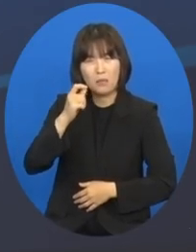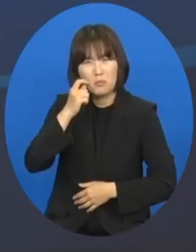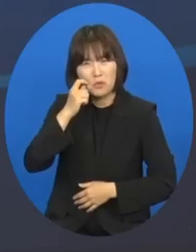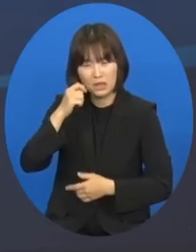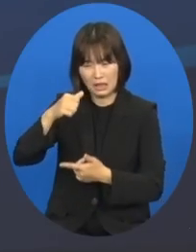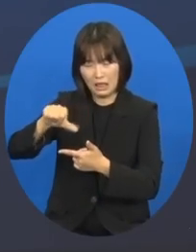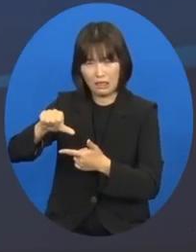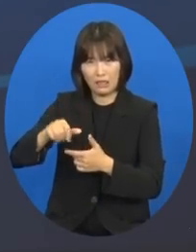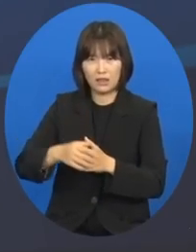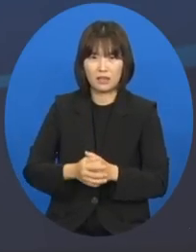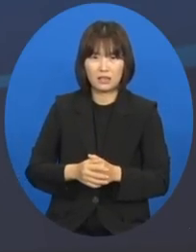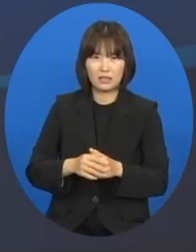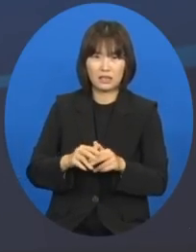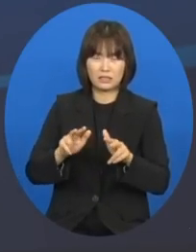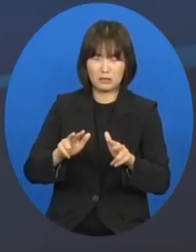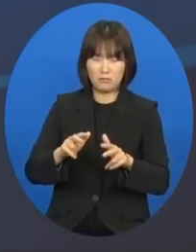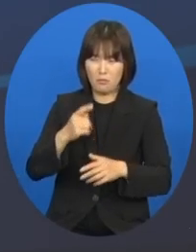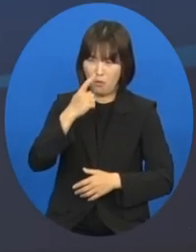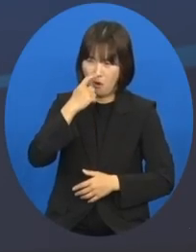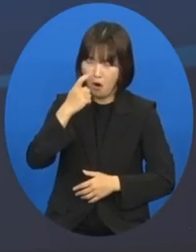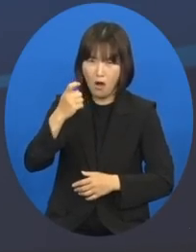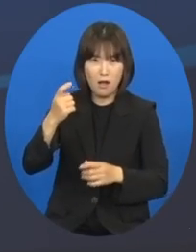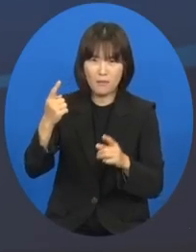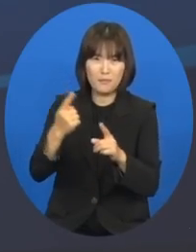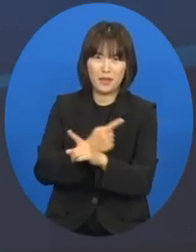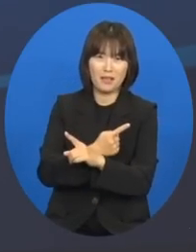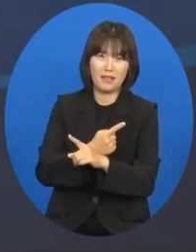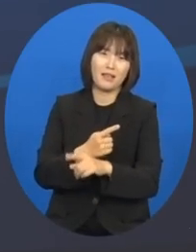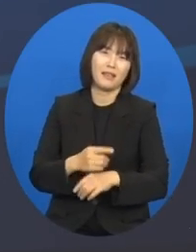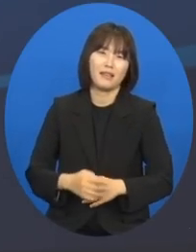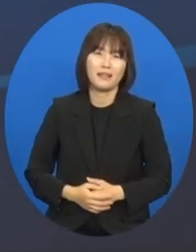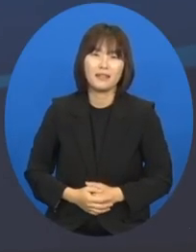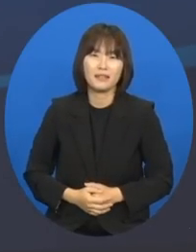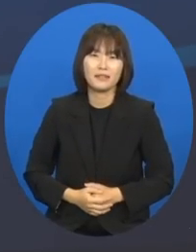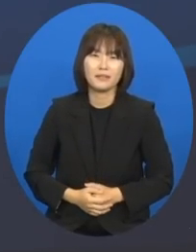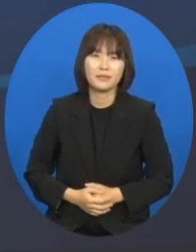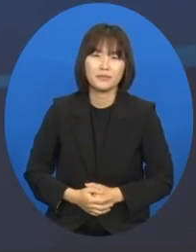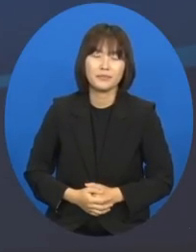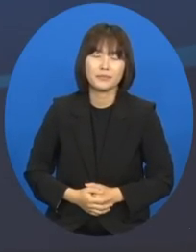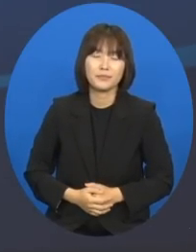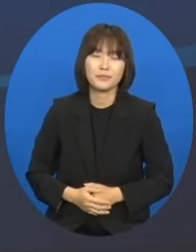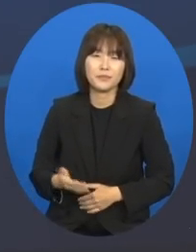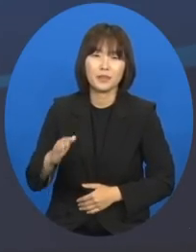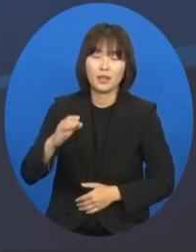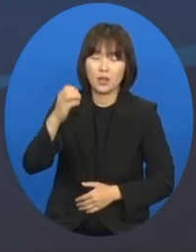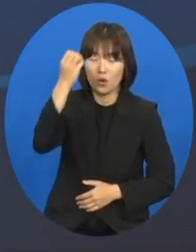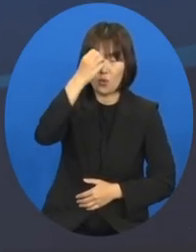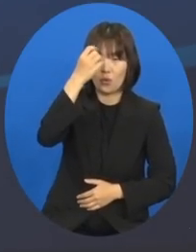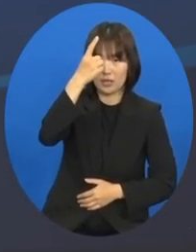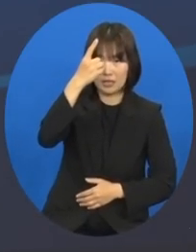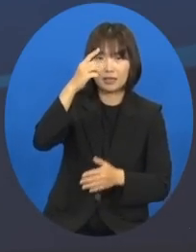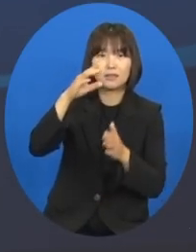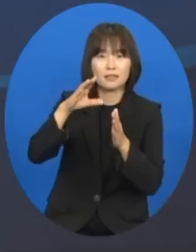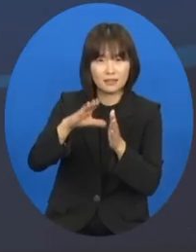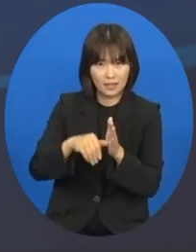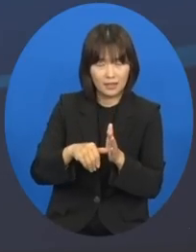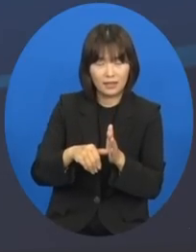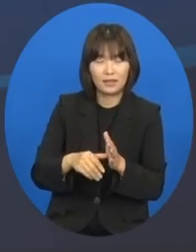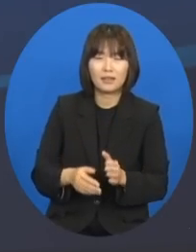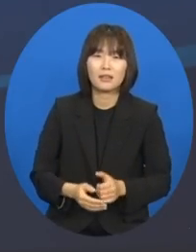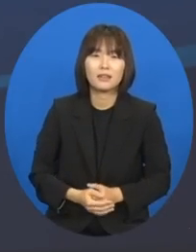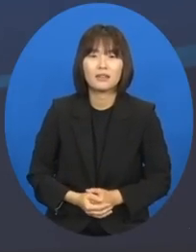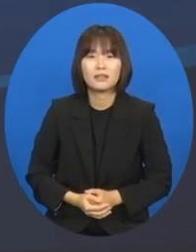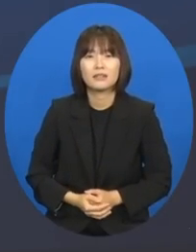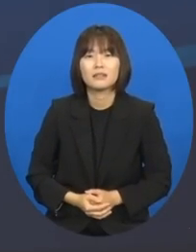상남자가 됐어요 운동을 해갖고 몸도 많이 키우고 그런데 이제 고등학교 1학년 때입니다 지금 대학교 3학년이지만 고등학교